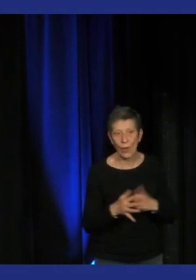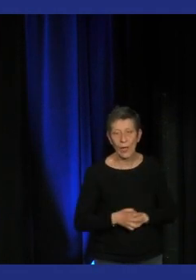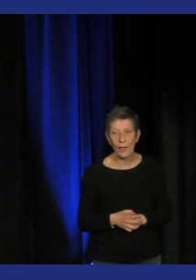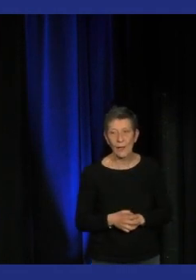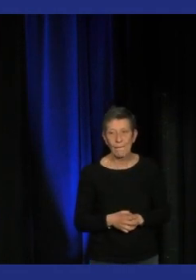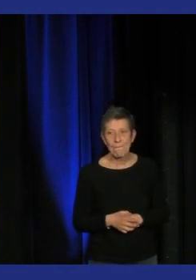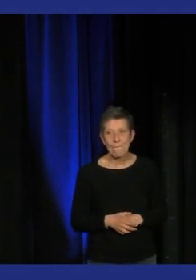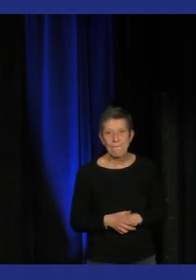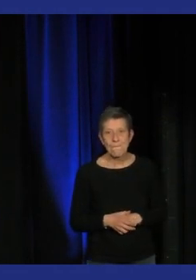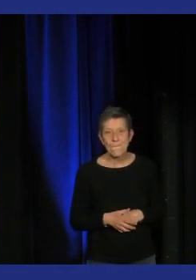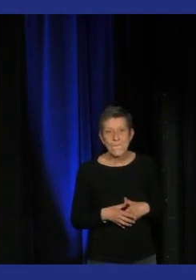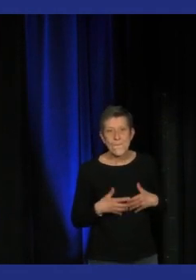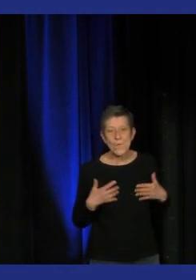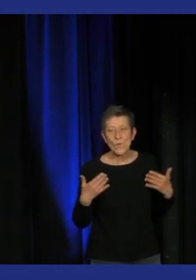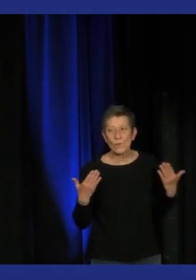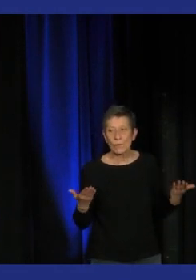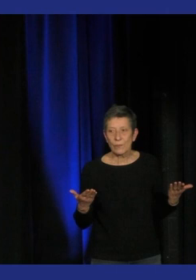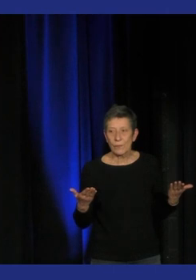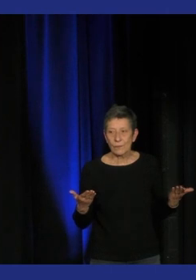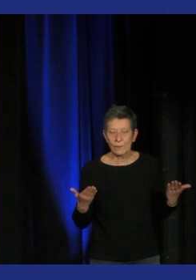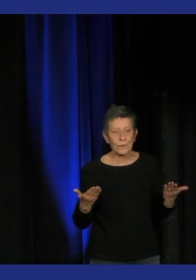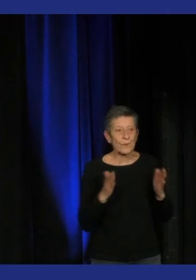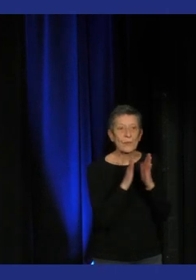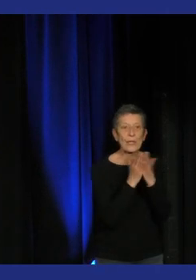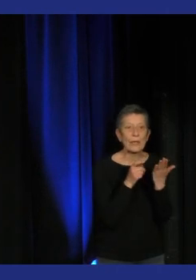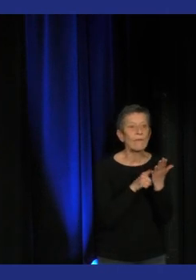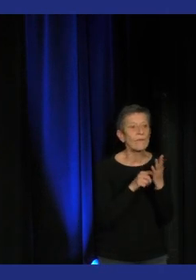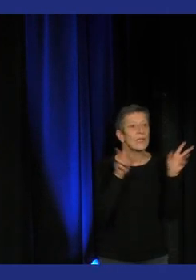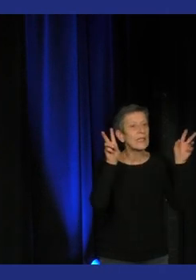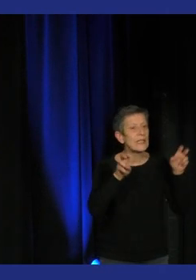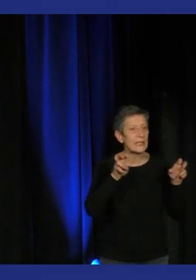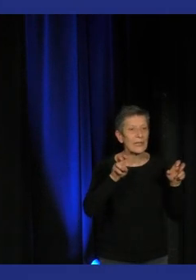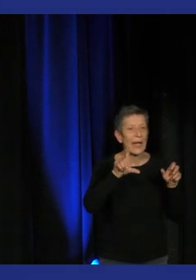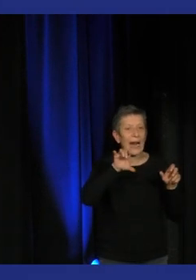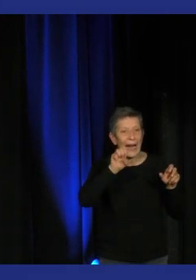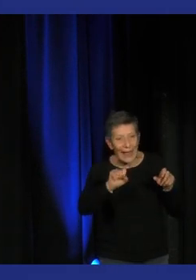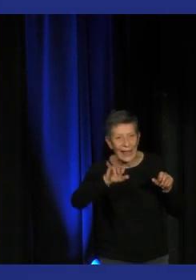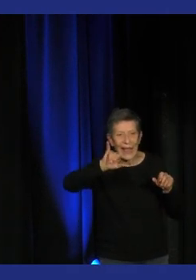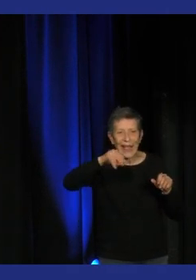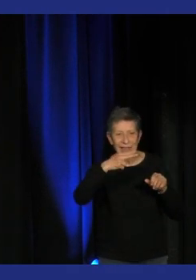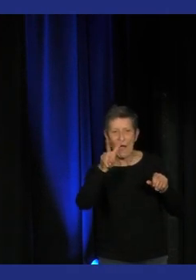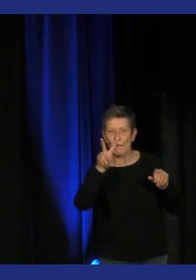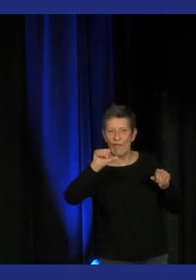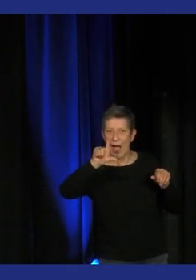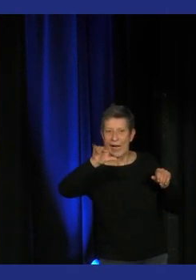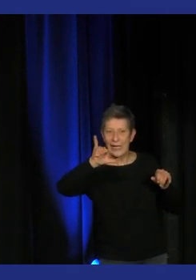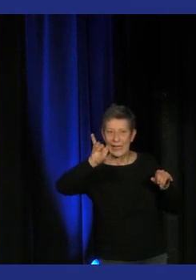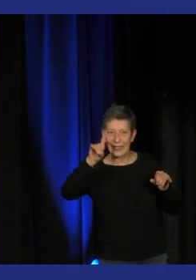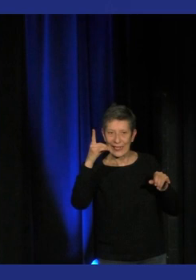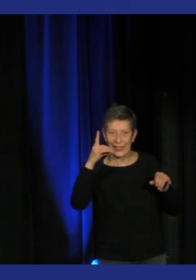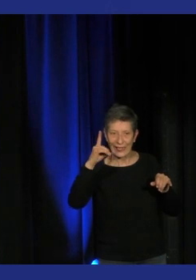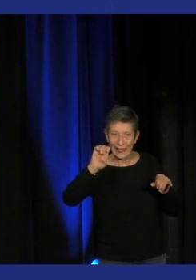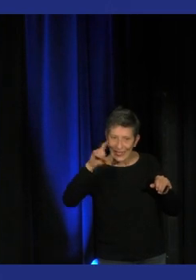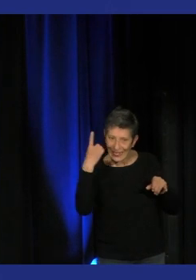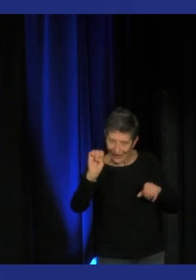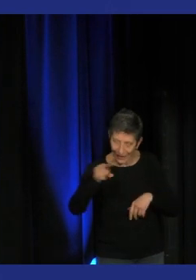alors j'ai donc donné comme titre à mon livre Les Invalidés, avec l'idée qu'il y aurait une invalidation par la société dans